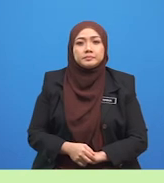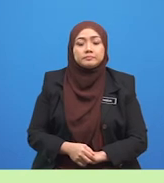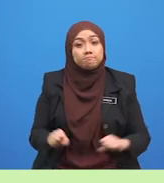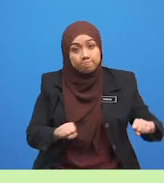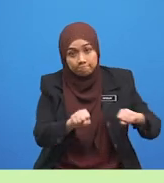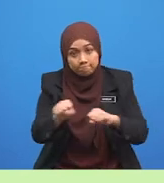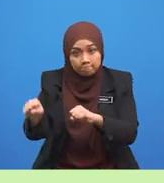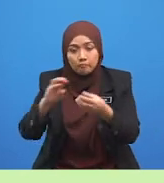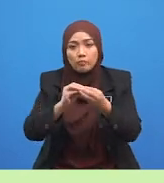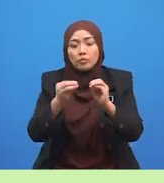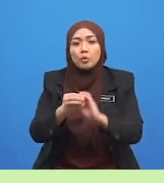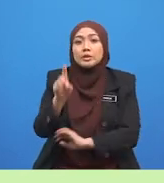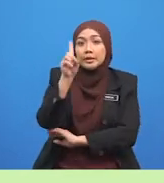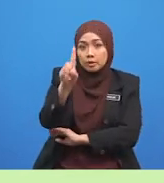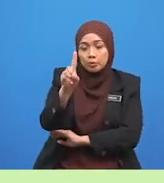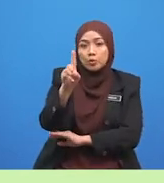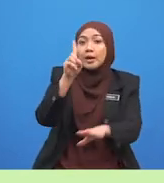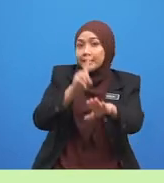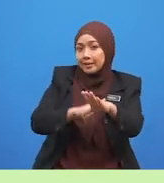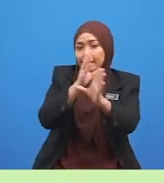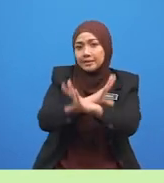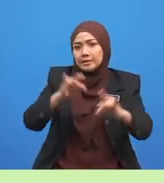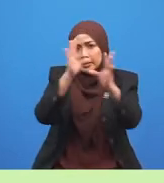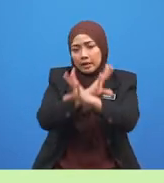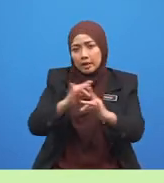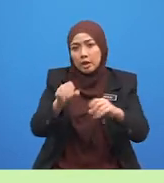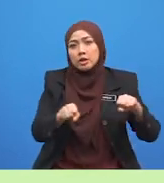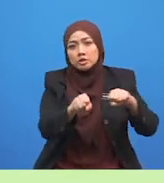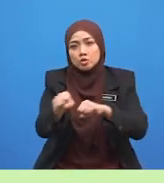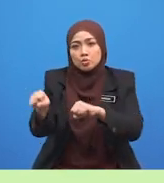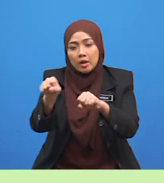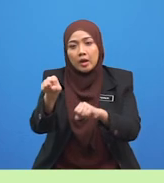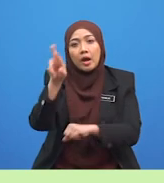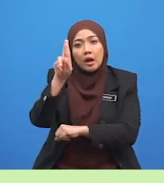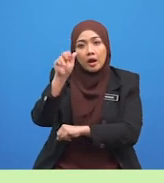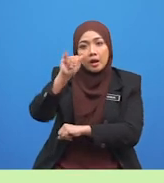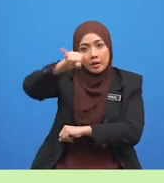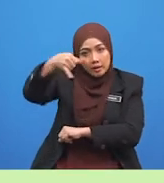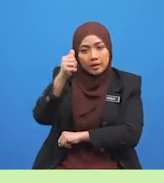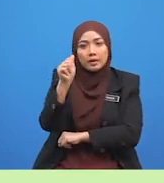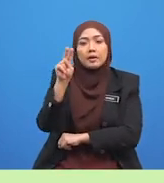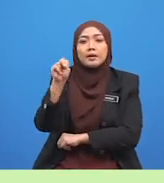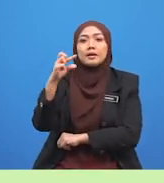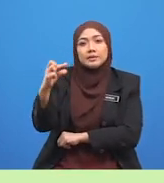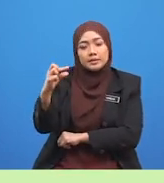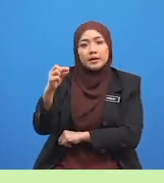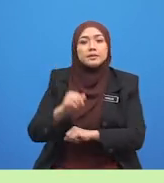Sungai yang pertama di dalam negeri Sarawak iaitu Sungai Rajang.